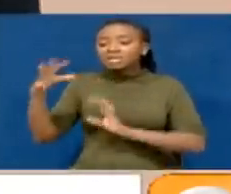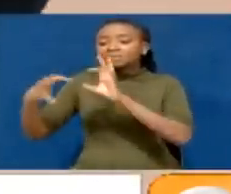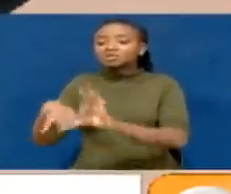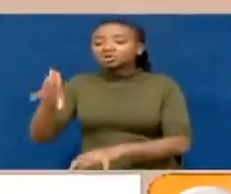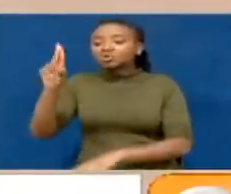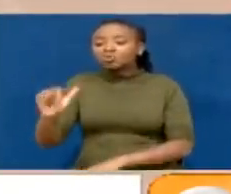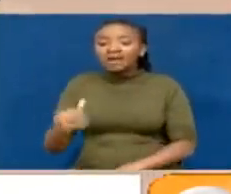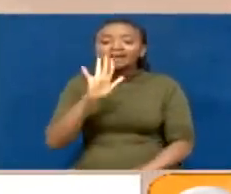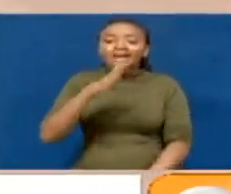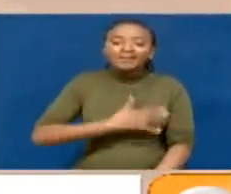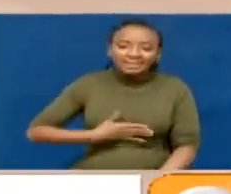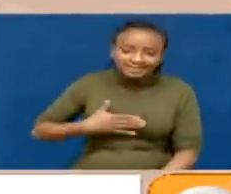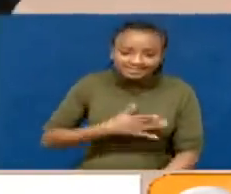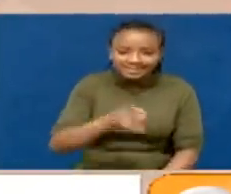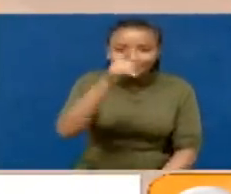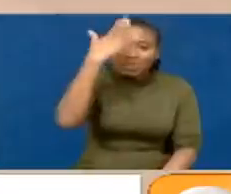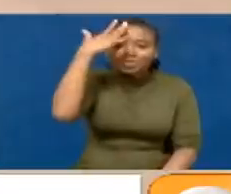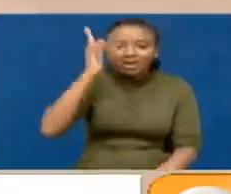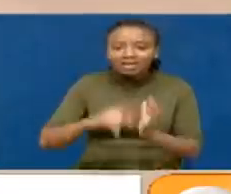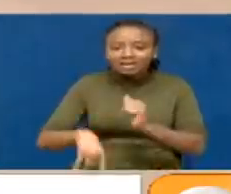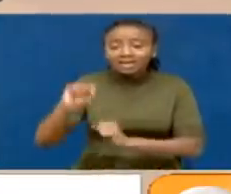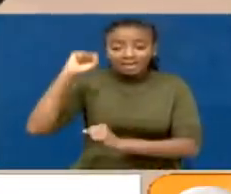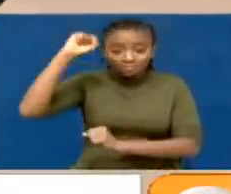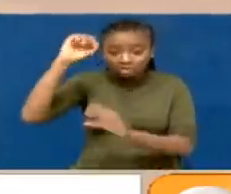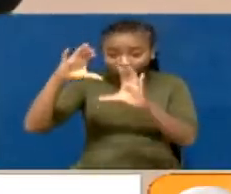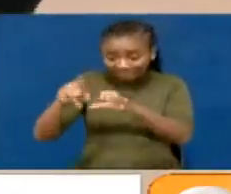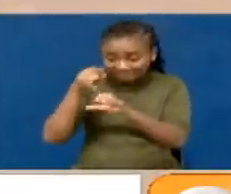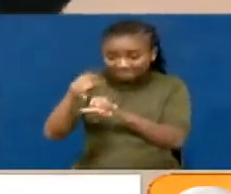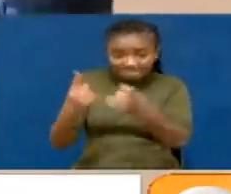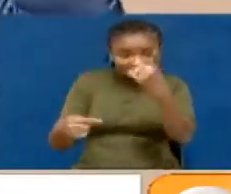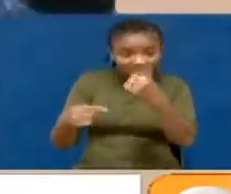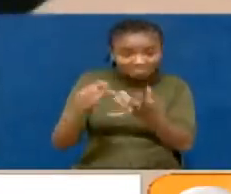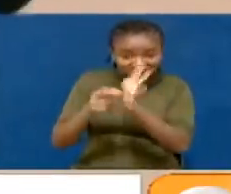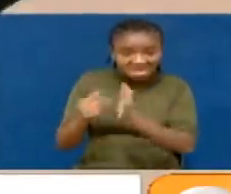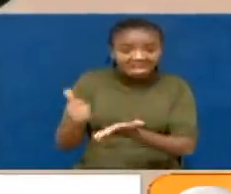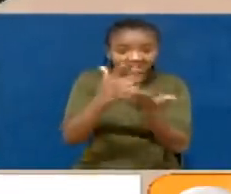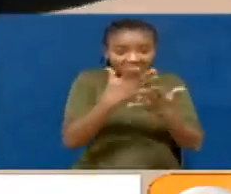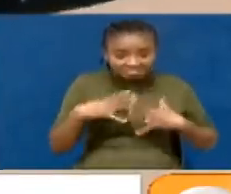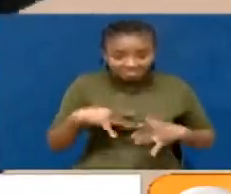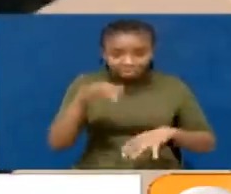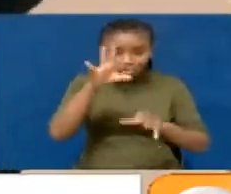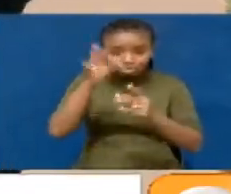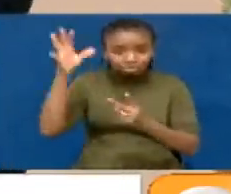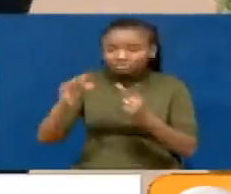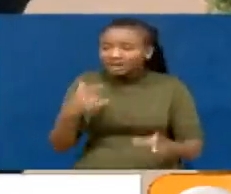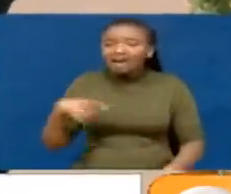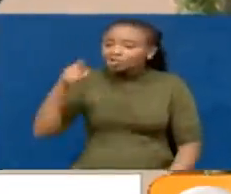Jamani, wewe jua chama si yenyewe inachaguliwa. Wewe ndio hatutaki sababu wewe ni